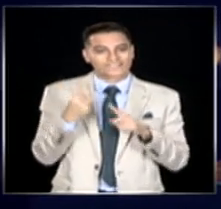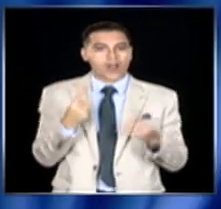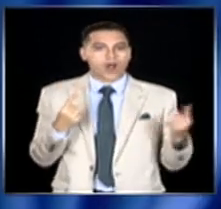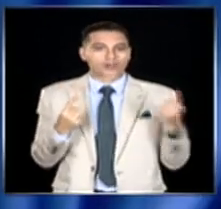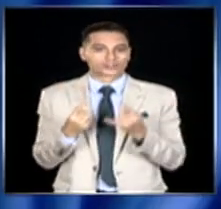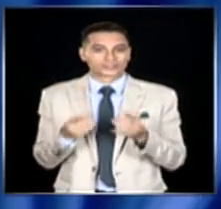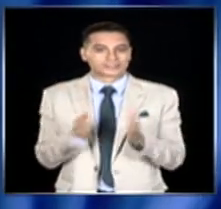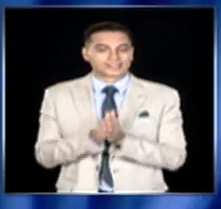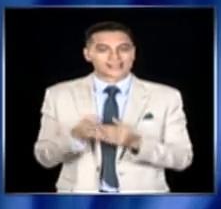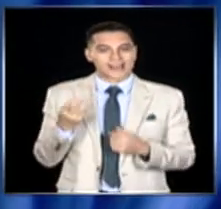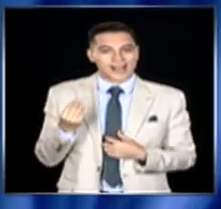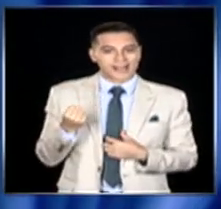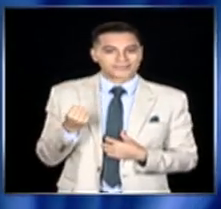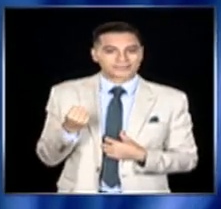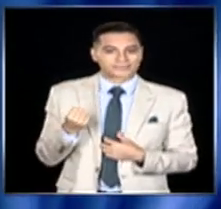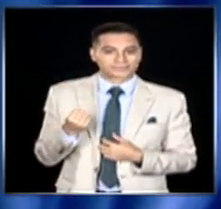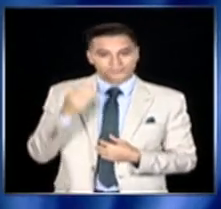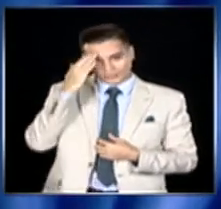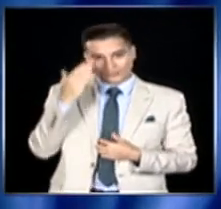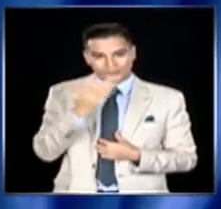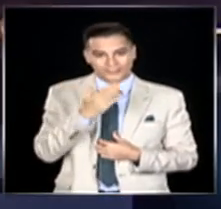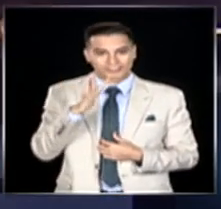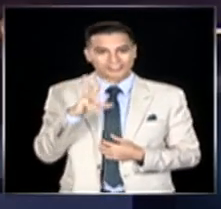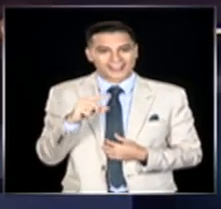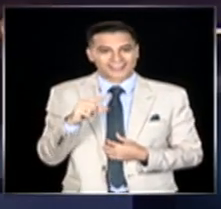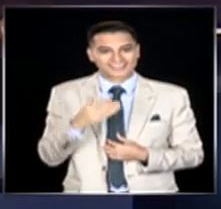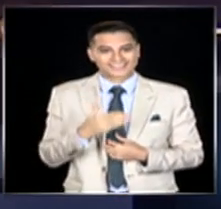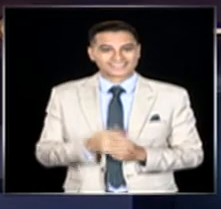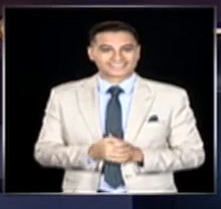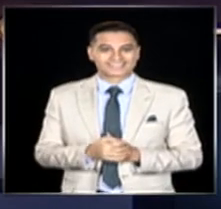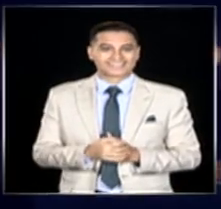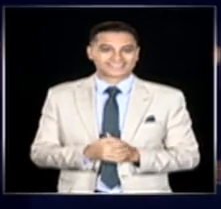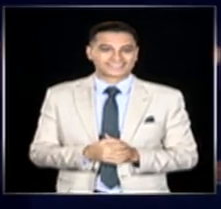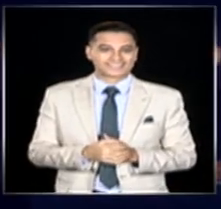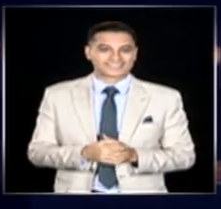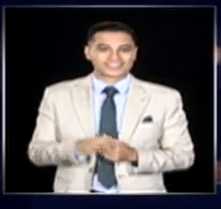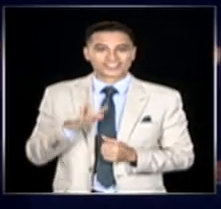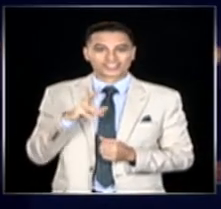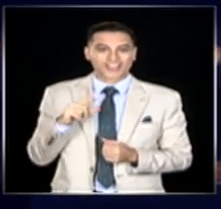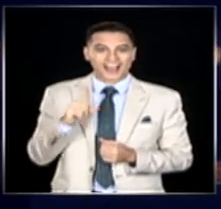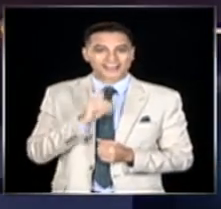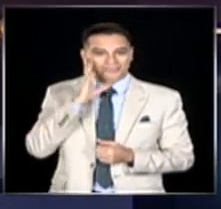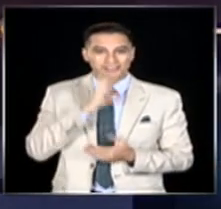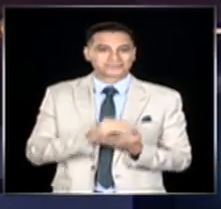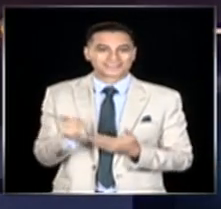شهد؟ الحمد لله. قلت لها شكرا؟ شكرا يا شهد. لا شهد مش مسامحة.